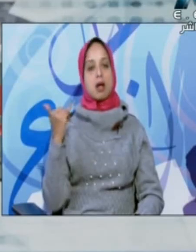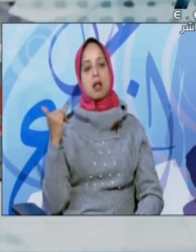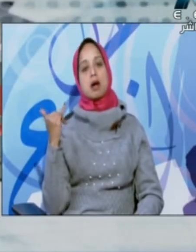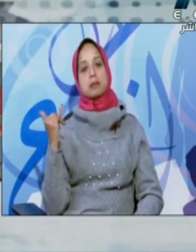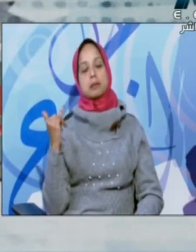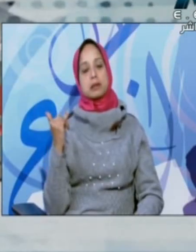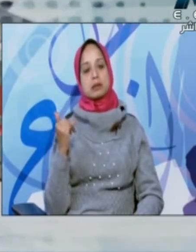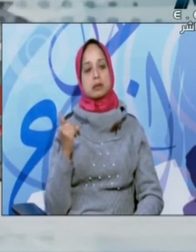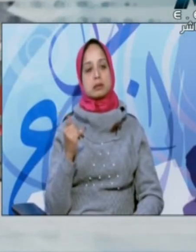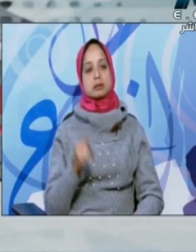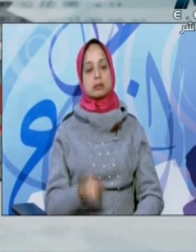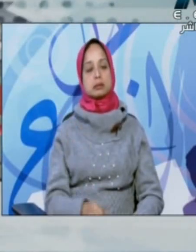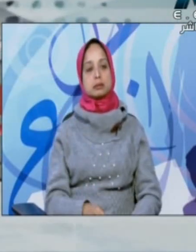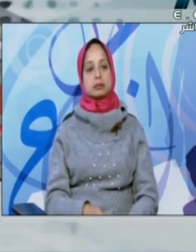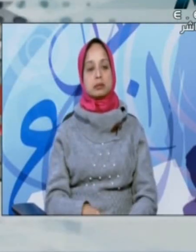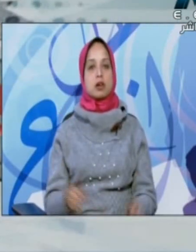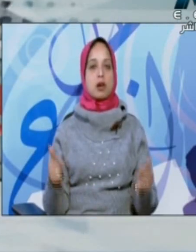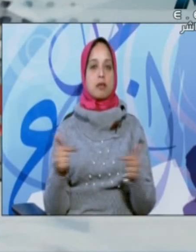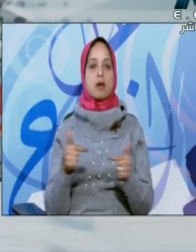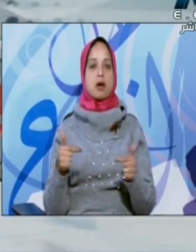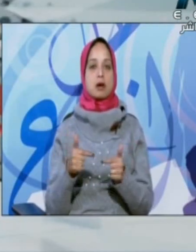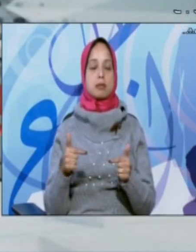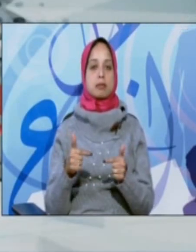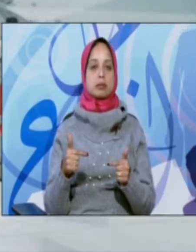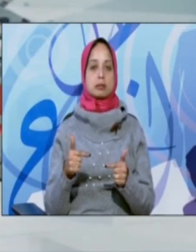العربية في حرب